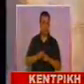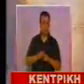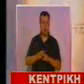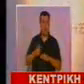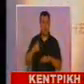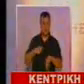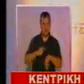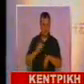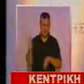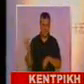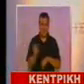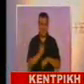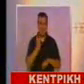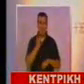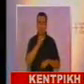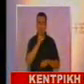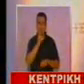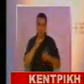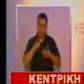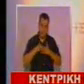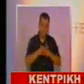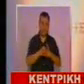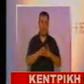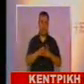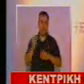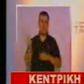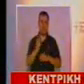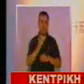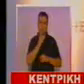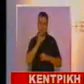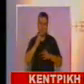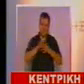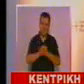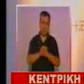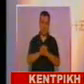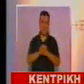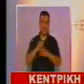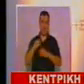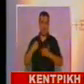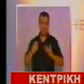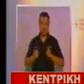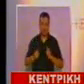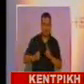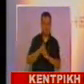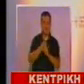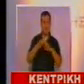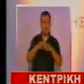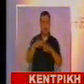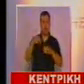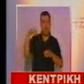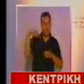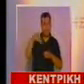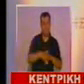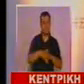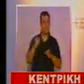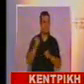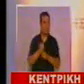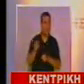Κοινωνικοπολιτικό μέτωπο, κοινωνικοπολιτική συμμαχία ως κίνημα που θα εκφράζεται στην οργάνωση στους τόπους